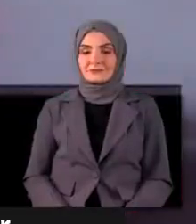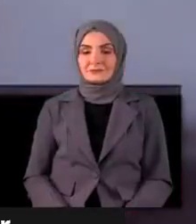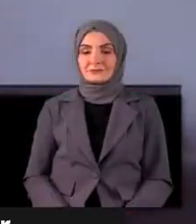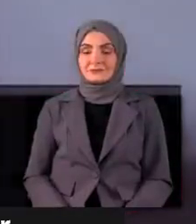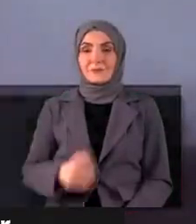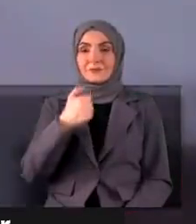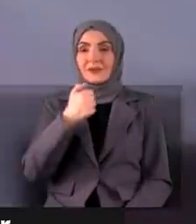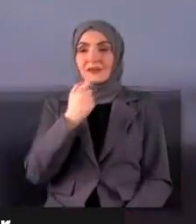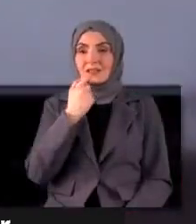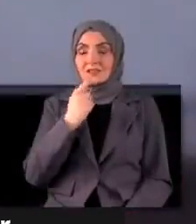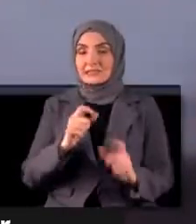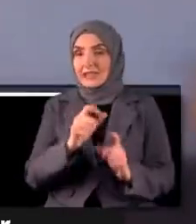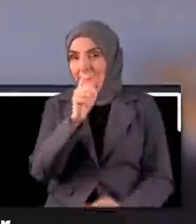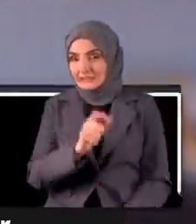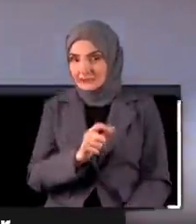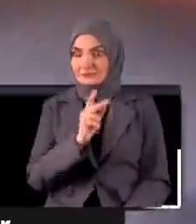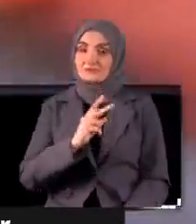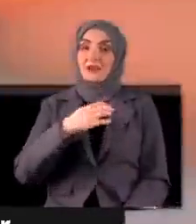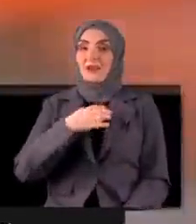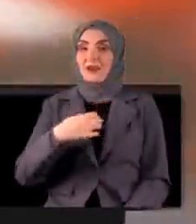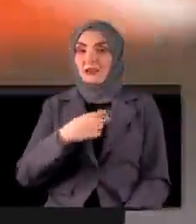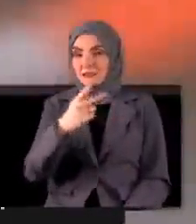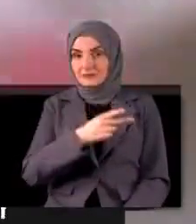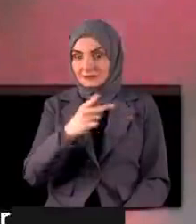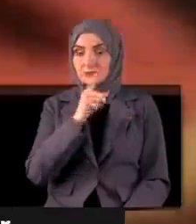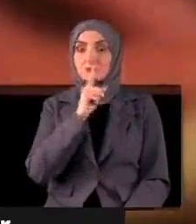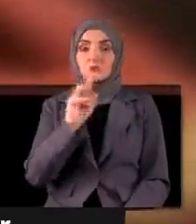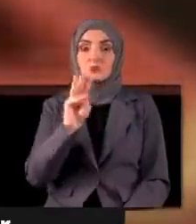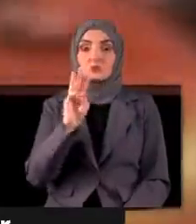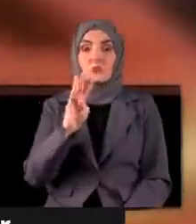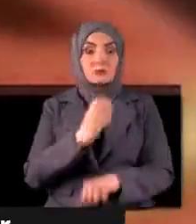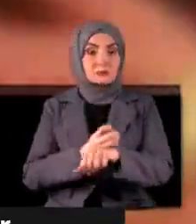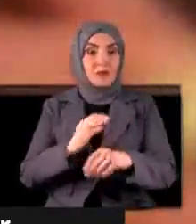Kardeşim. 6 yaşındaki Selin'le annesi de 134 saat sonra kurtarıldı.